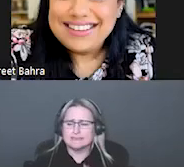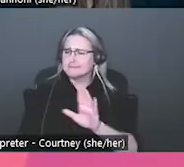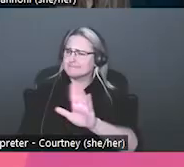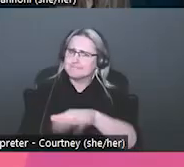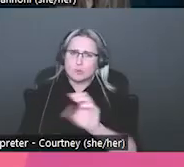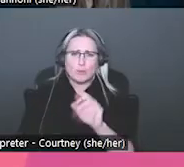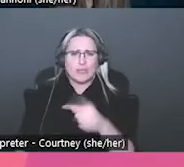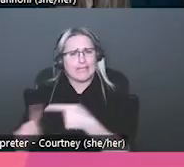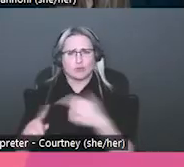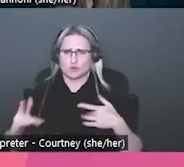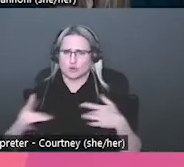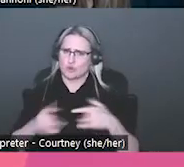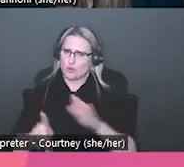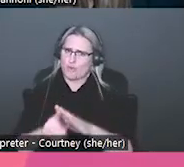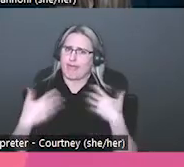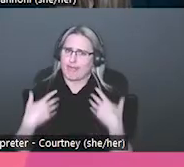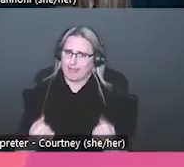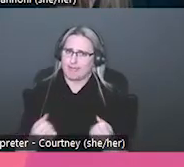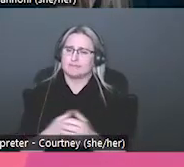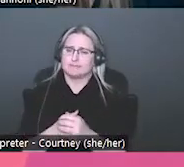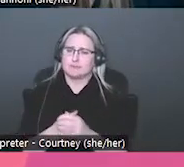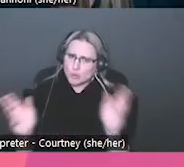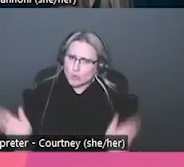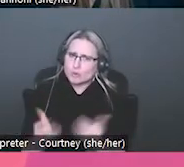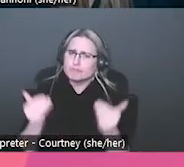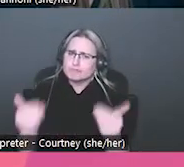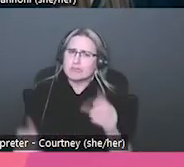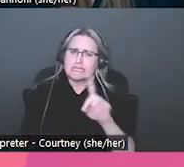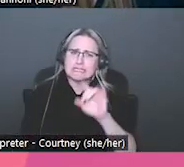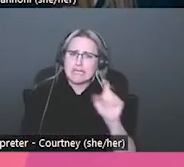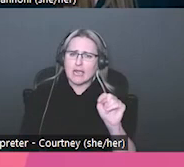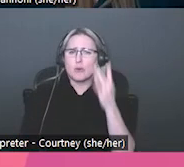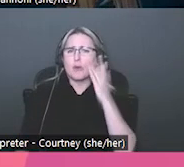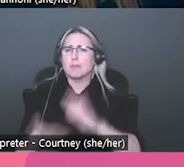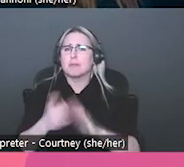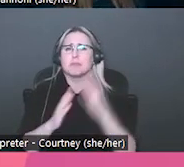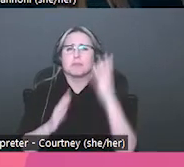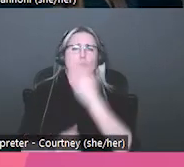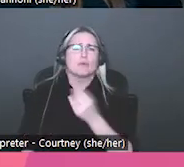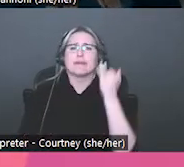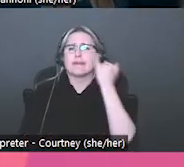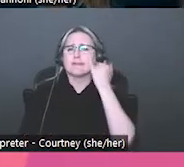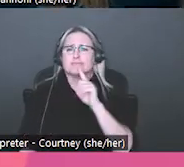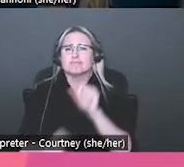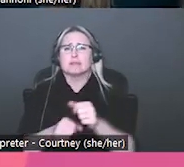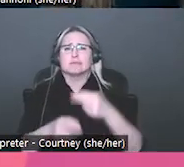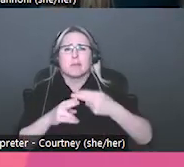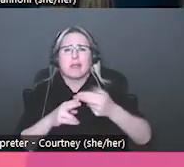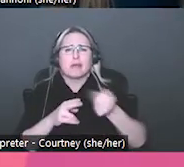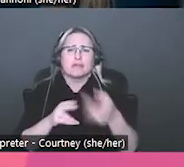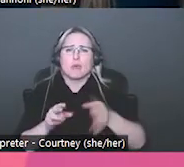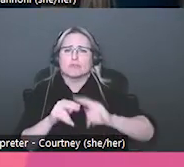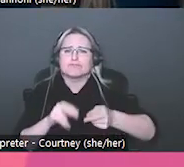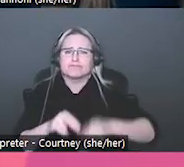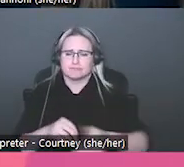Riley et l'a rassurée en lui disant qu'il se préoccupait de sa santé. Elle l'a encouragée à essayer de suivre un régime car elle serait si belle si